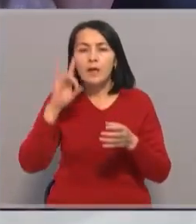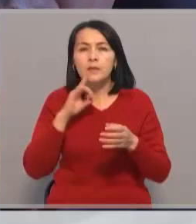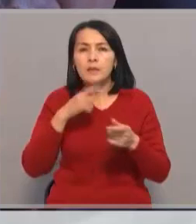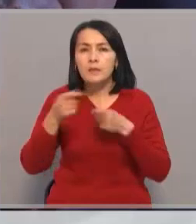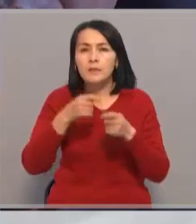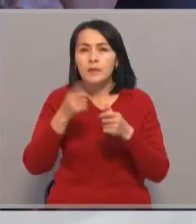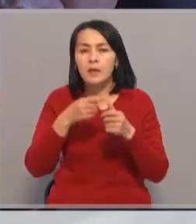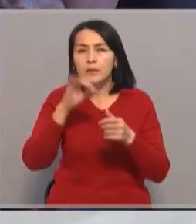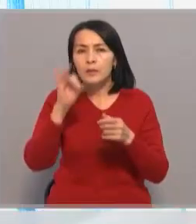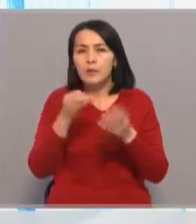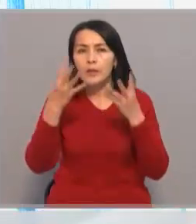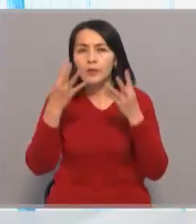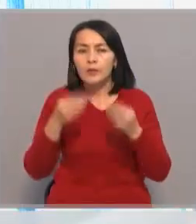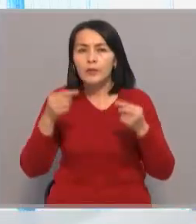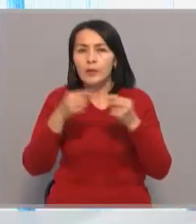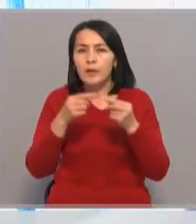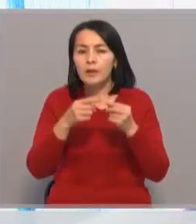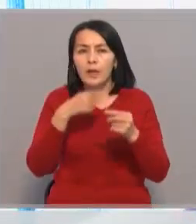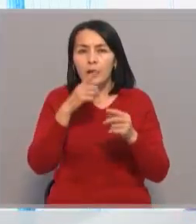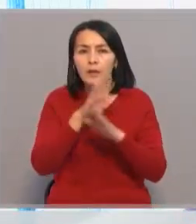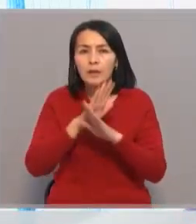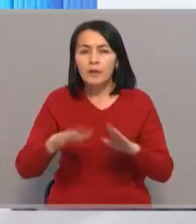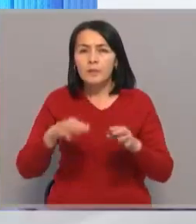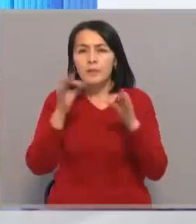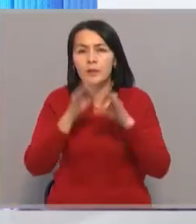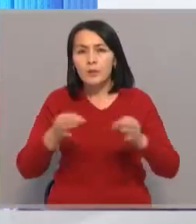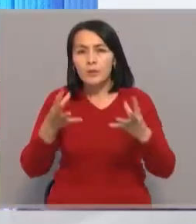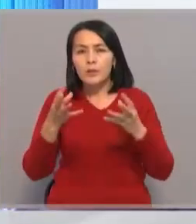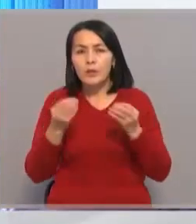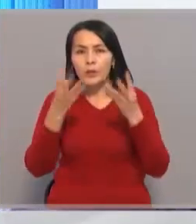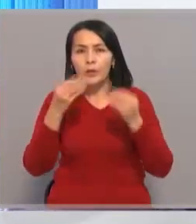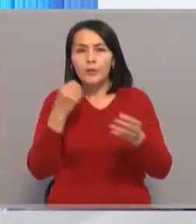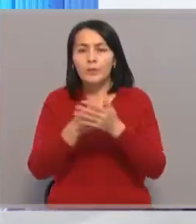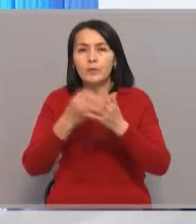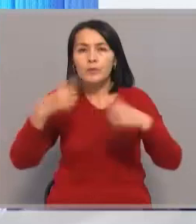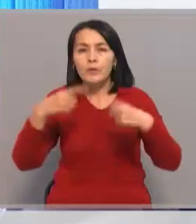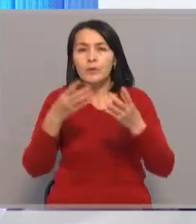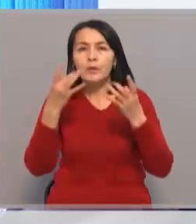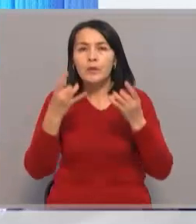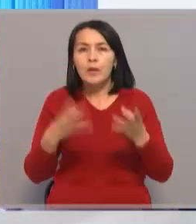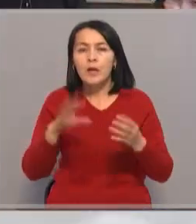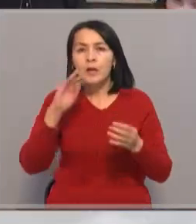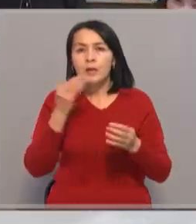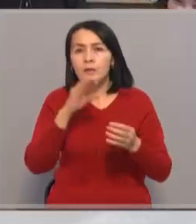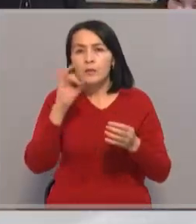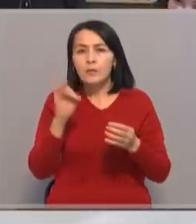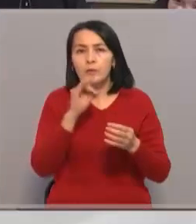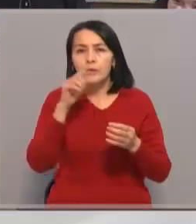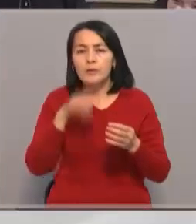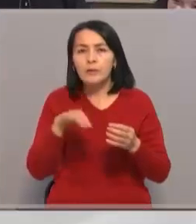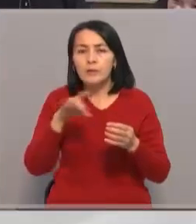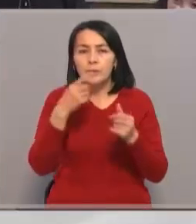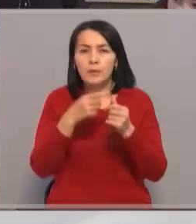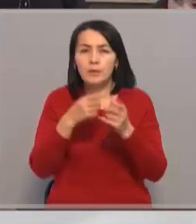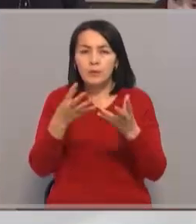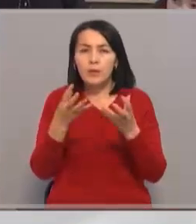билігі аталған оқиғаға әлі күнге нақты бағасын берген емес. Тәуелсіздік алғалы бері осынау көтеріліс жай ғана желтоқсан оқиғасы деген ресми